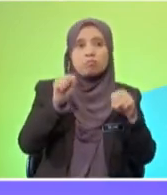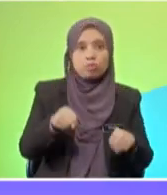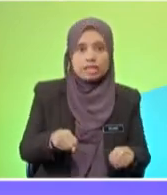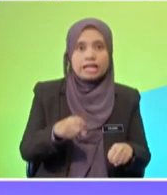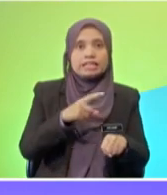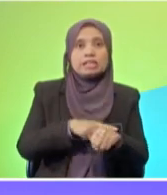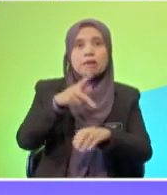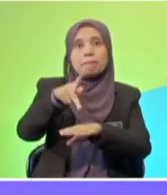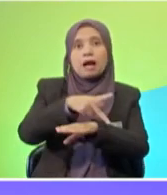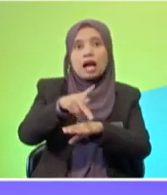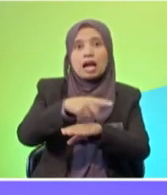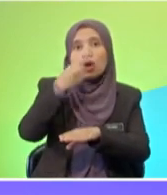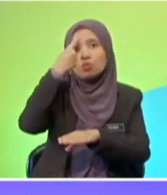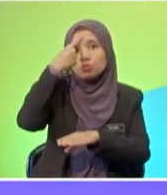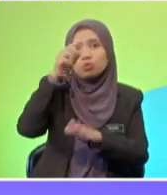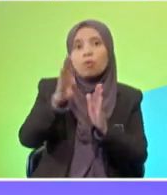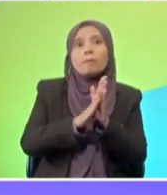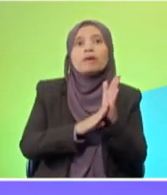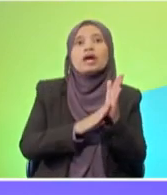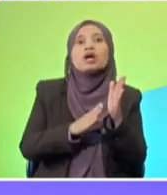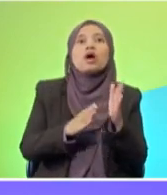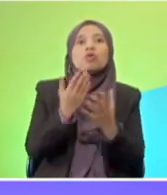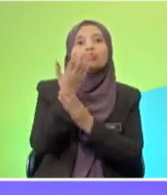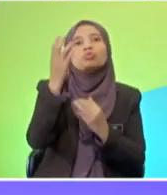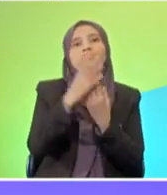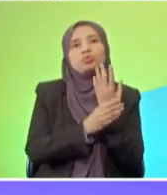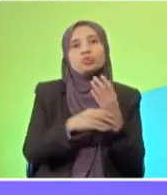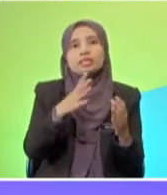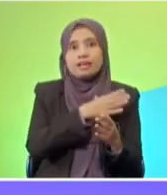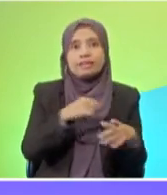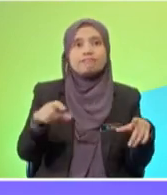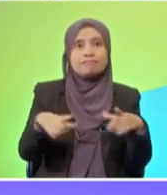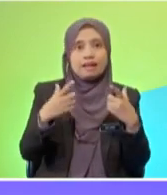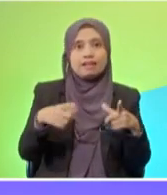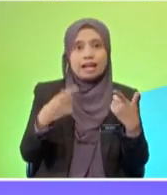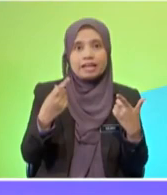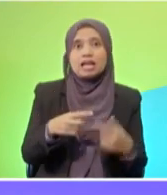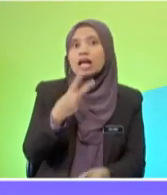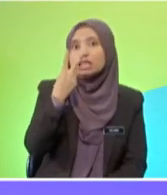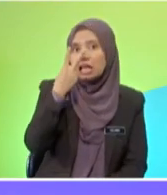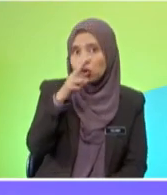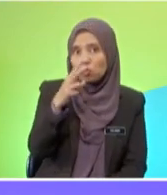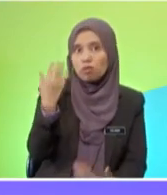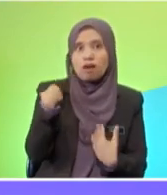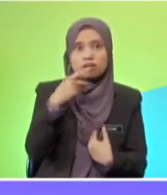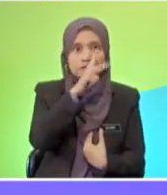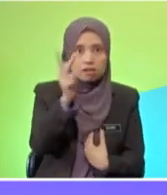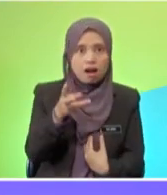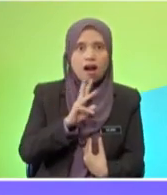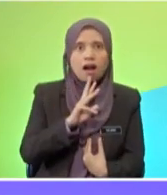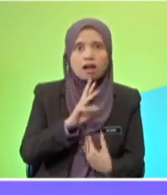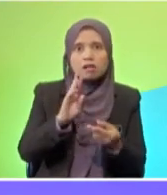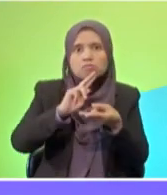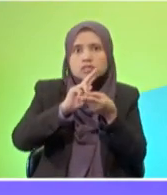dipakai untuk berwudhu dan sebagainya tapi ingat tengok dulu Adakah air itu berubah